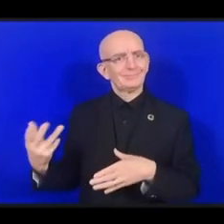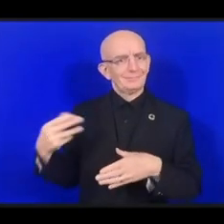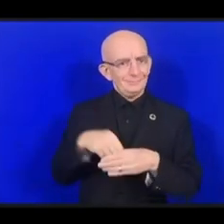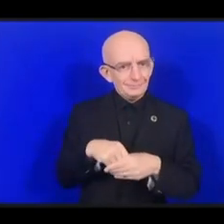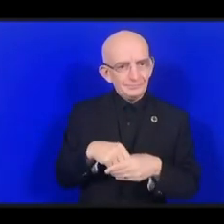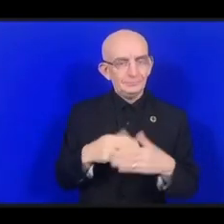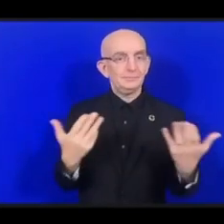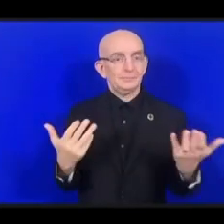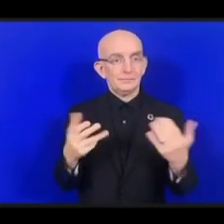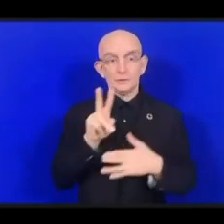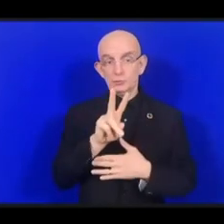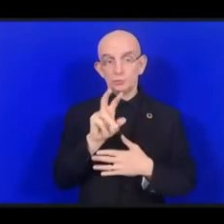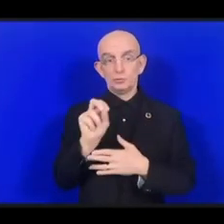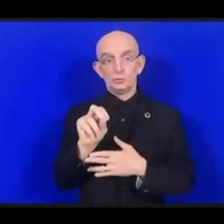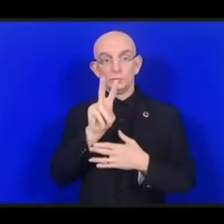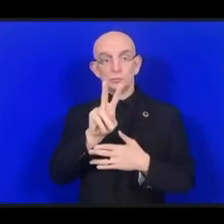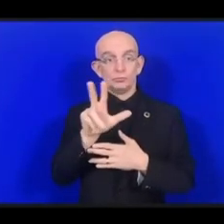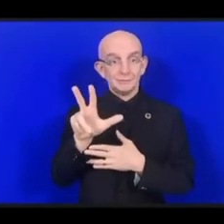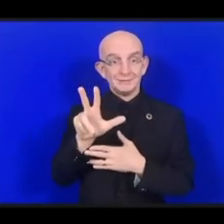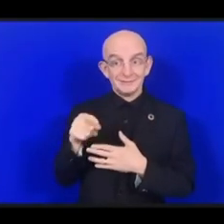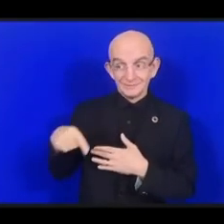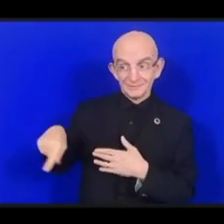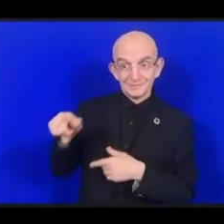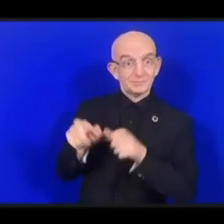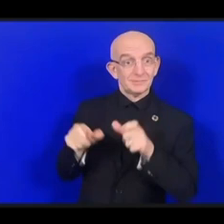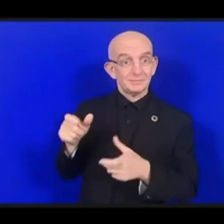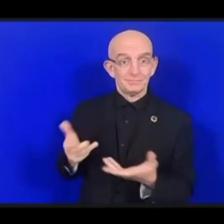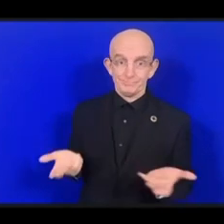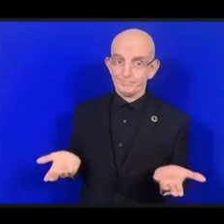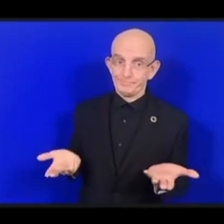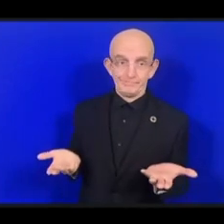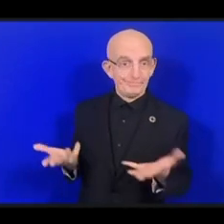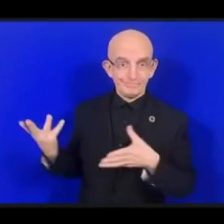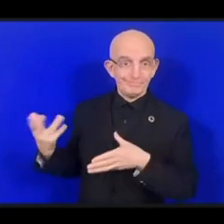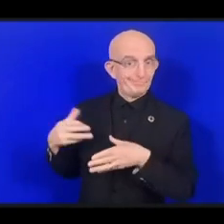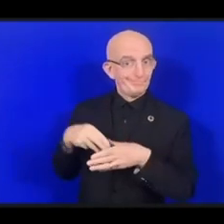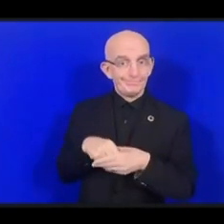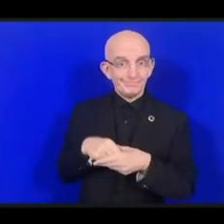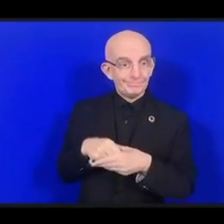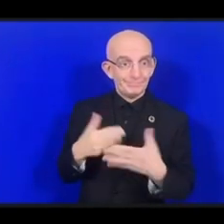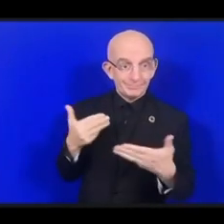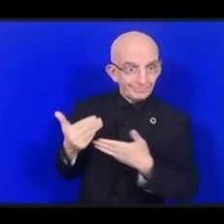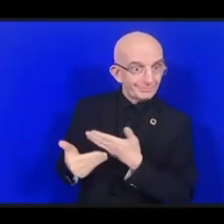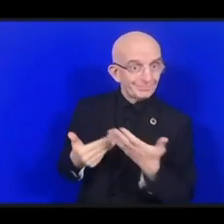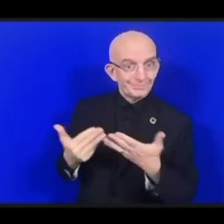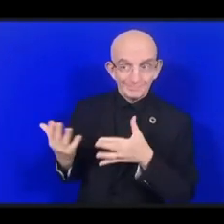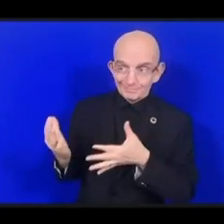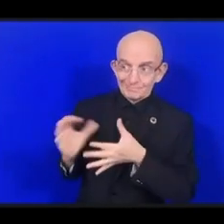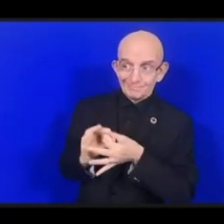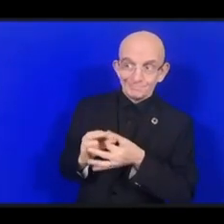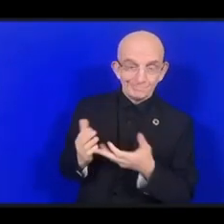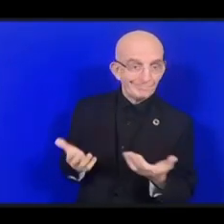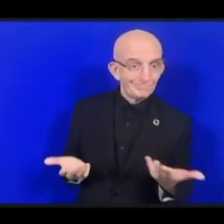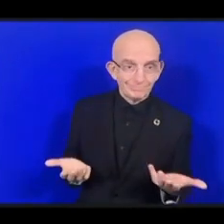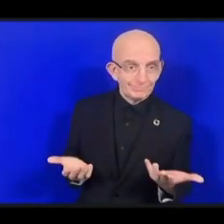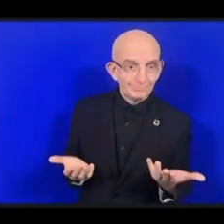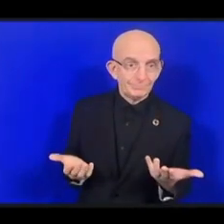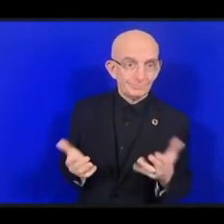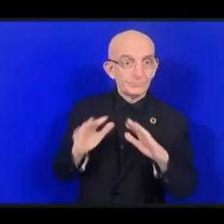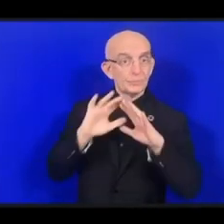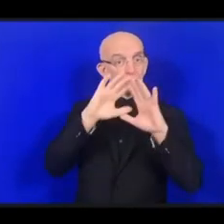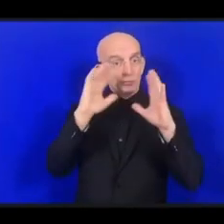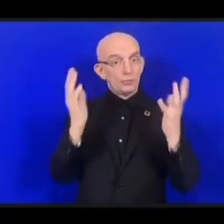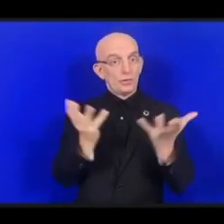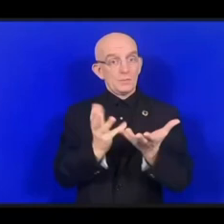لديهم امكانيه الوصول الى الانترنت او امكانيه استخدام الحاسوب